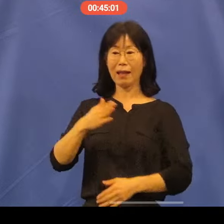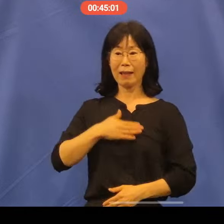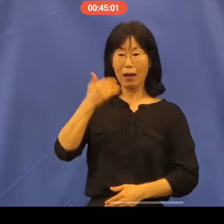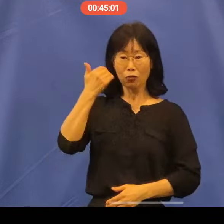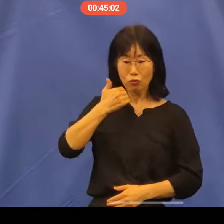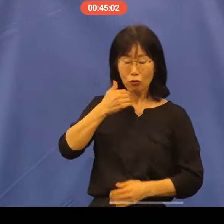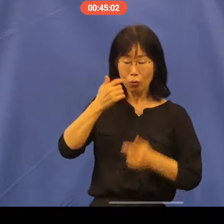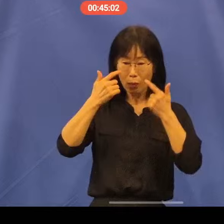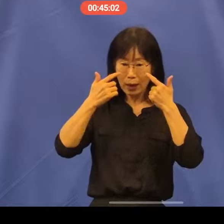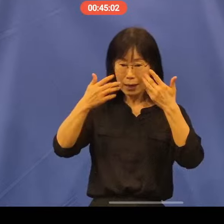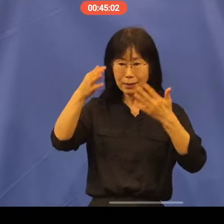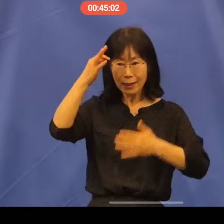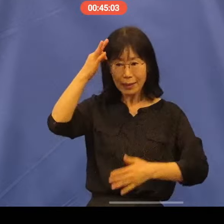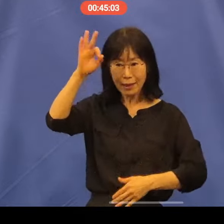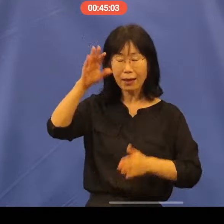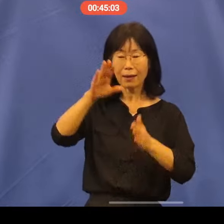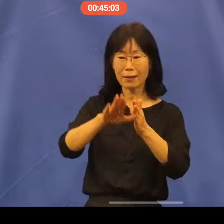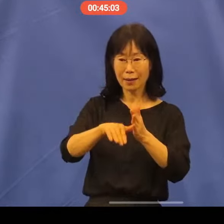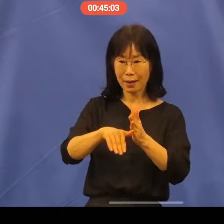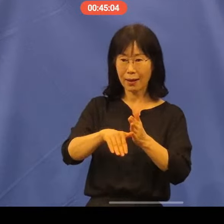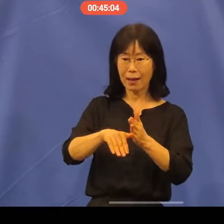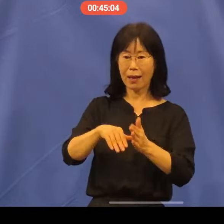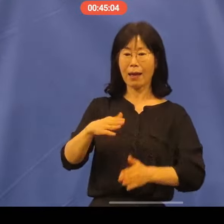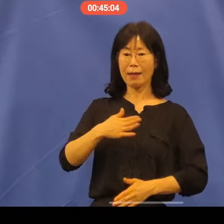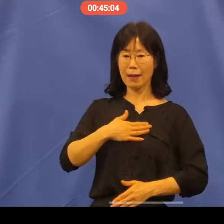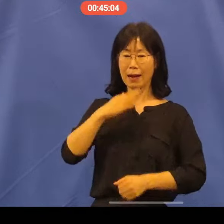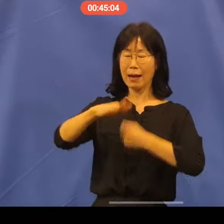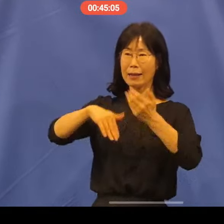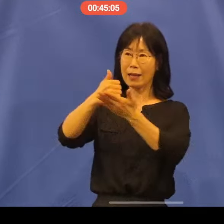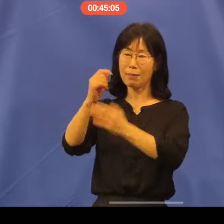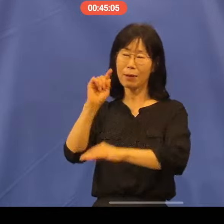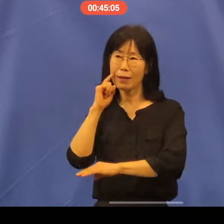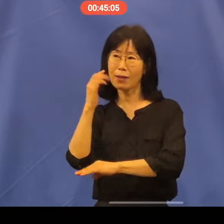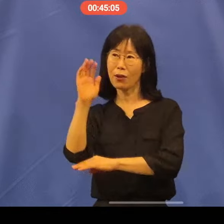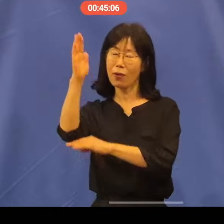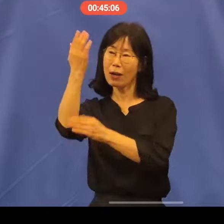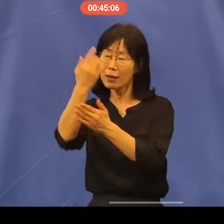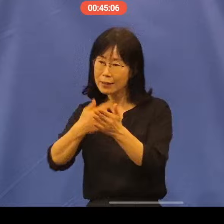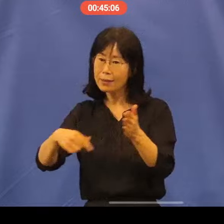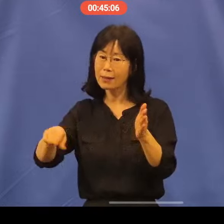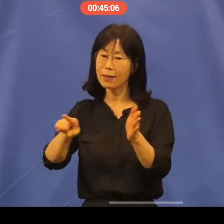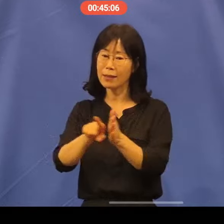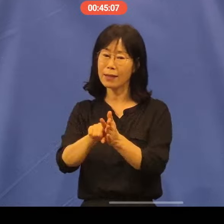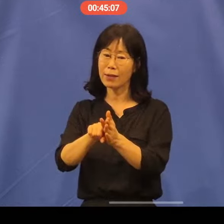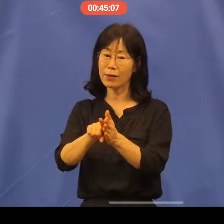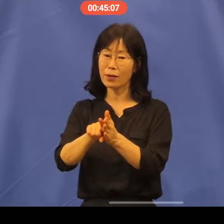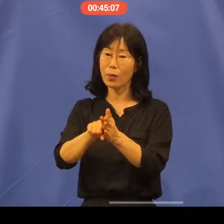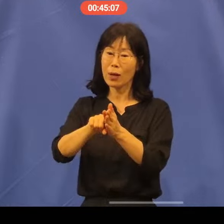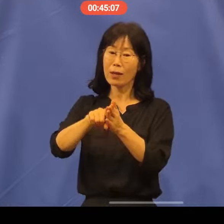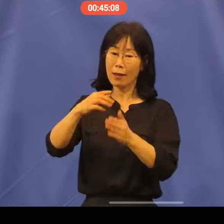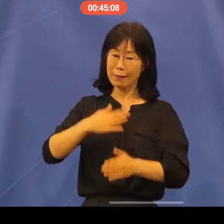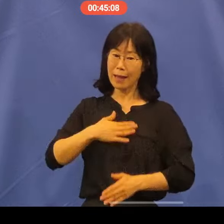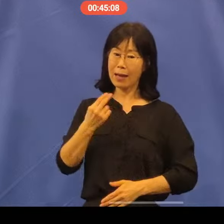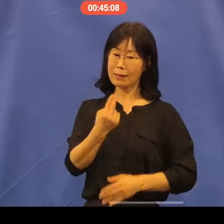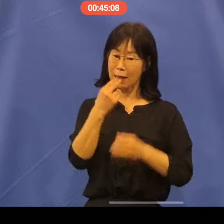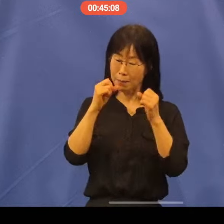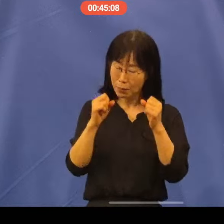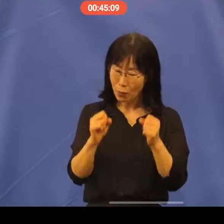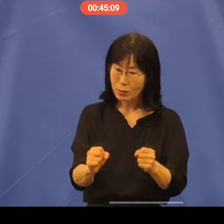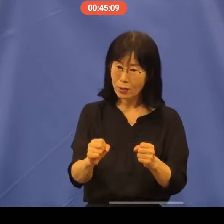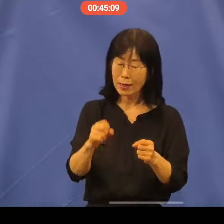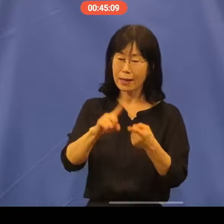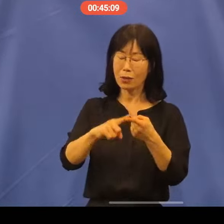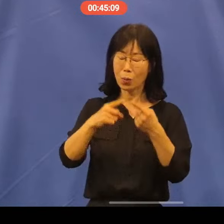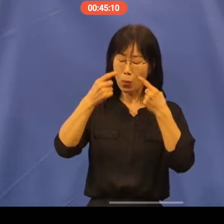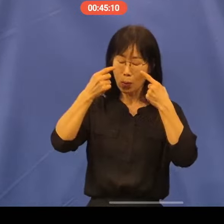알게 되고, 그리고 우리의 존재의 목적에 합당한 영광을 하나님 앞에 올려드릴 때 우리는 비로소 온전해진다는